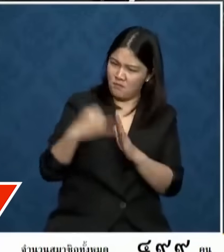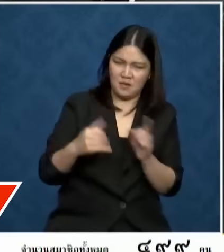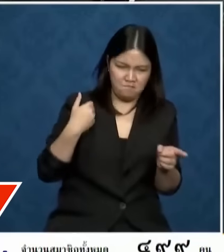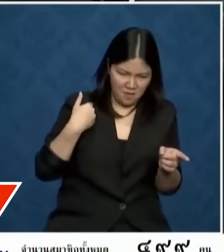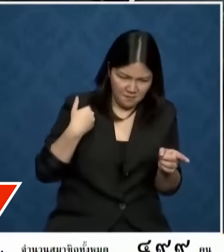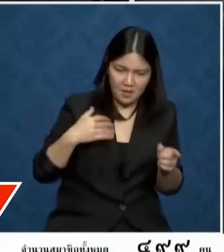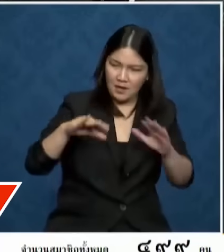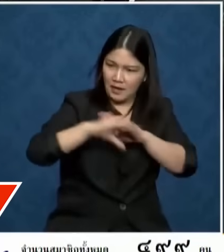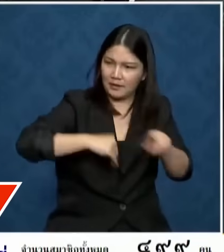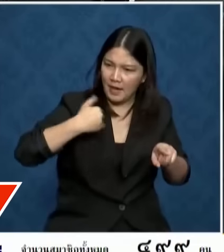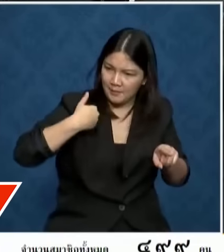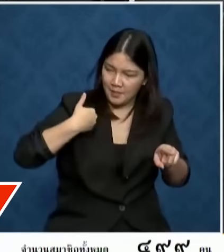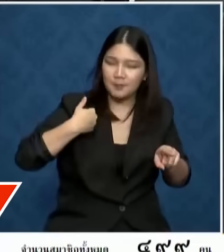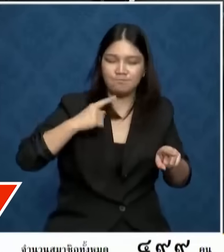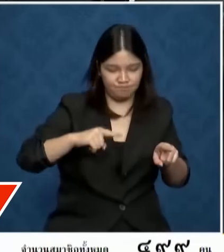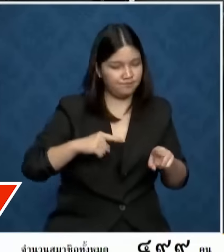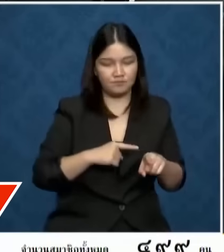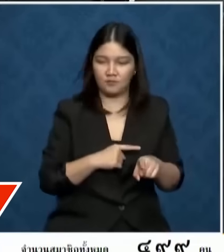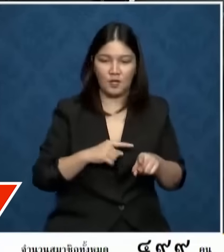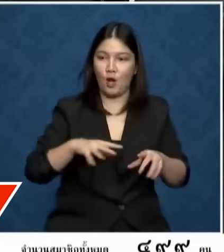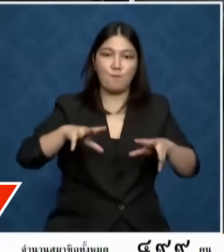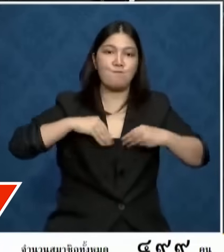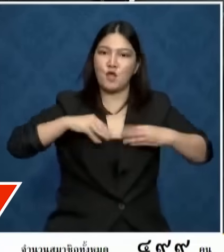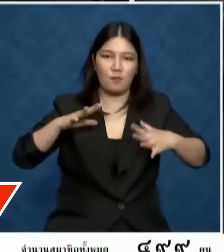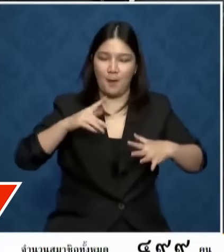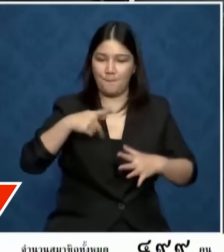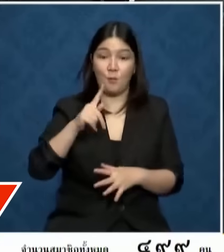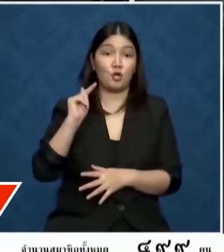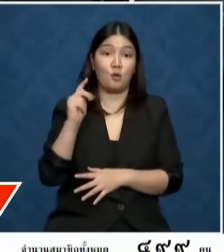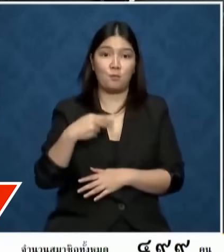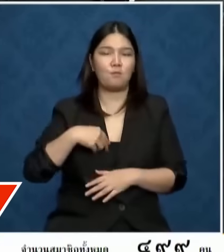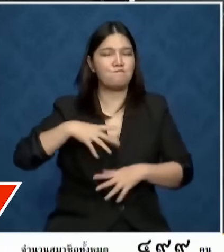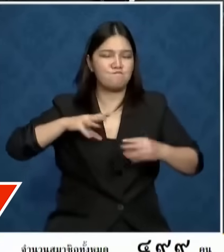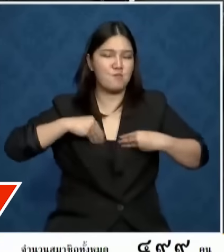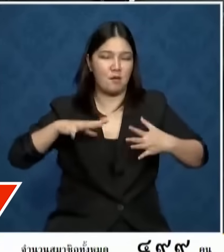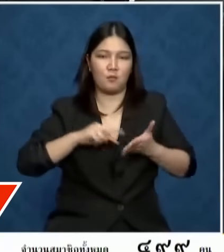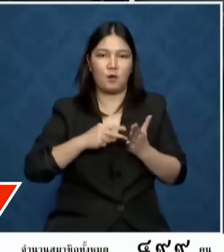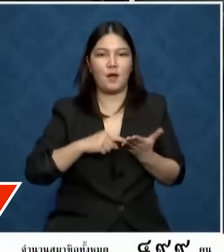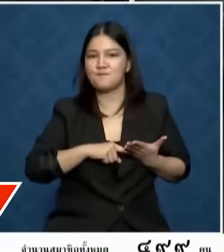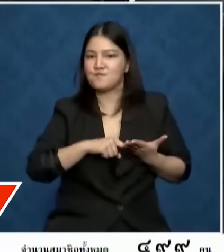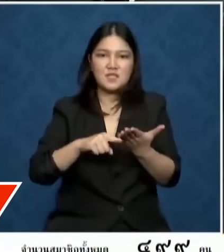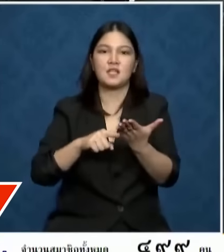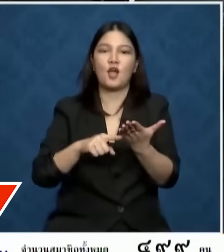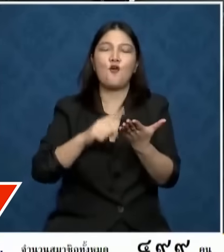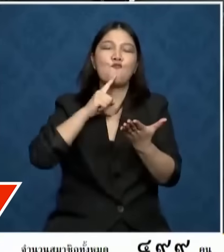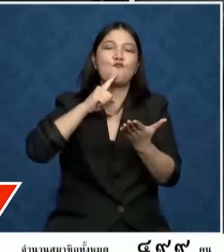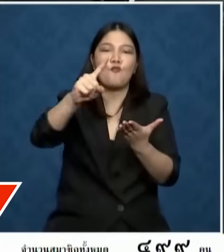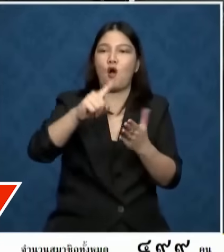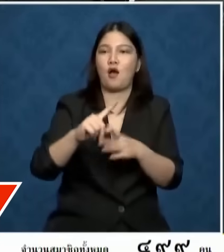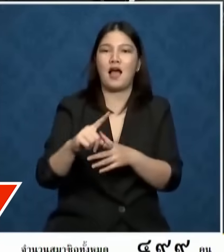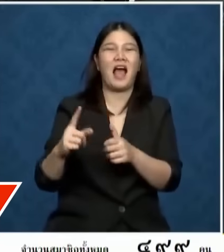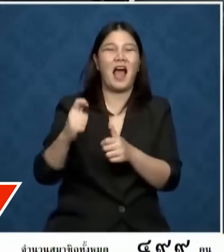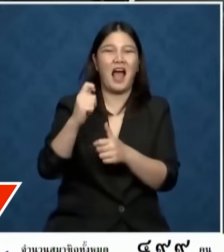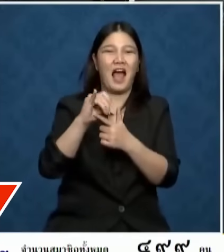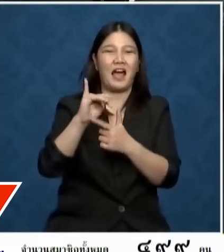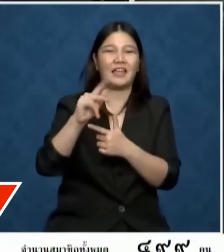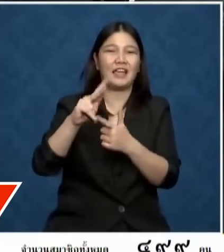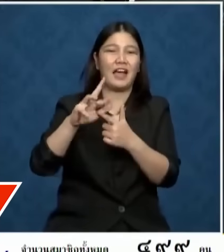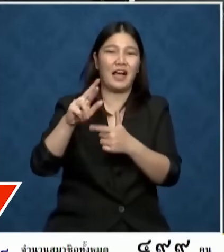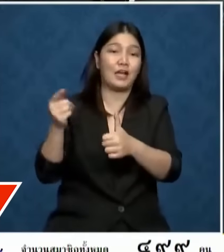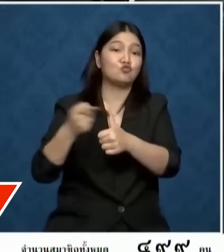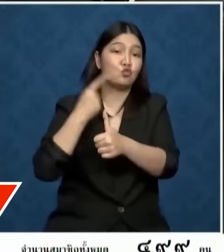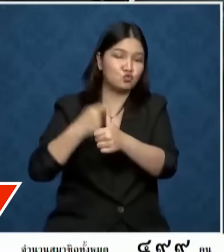ตรวจสอบองค์กรกันเองซึ่งเป็นเรื่องที่น่ากังวลนะครับหลายเหตุผลที่ผมว่ามานั้นนะครับมันเป็นเรื่อง